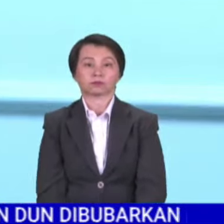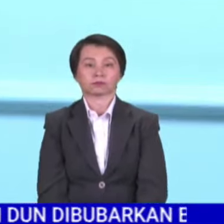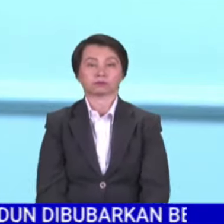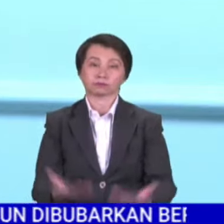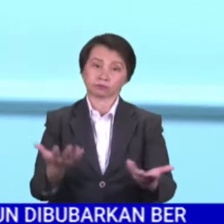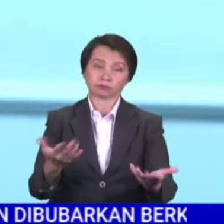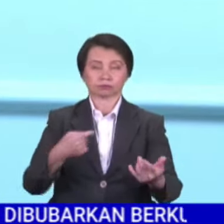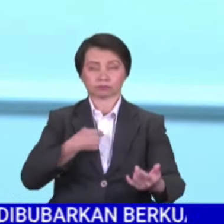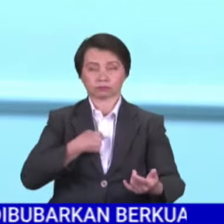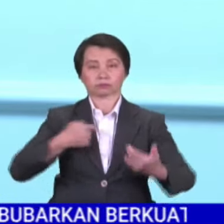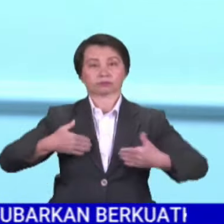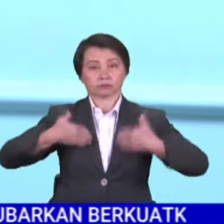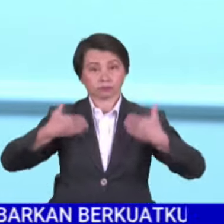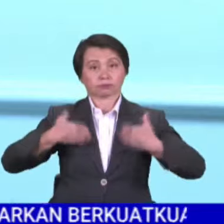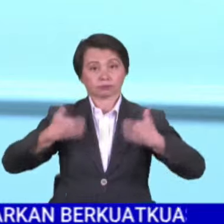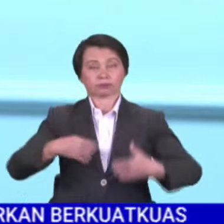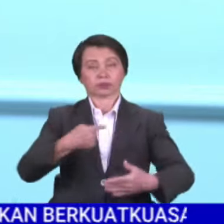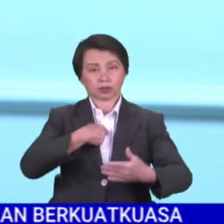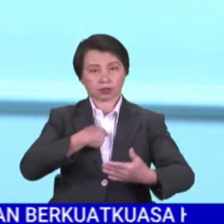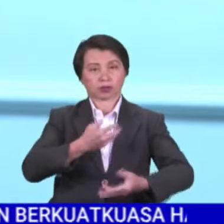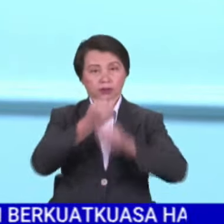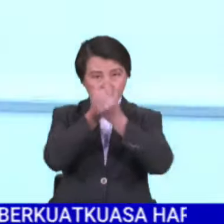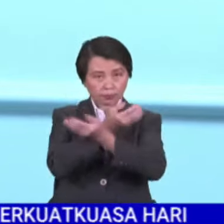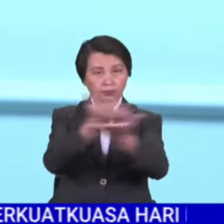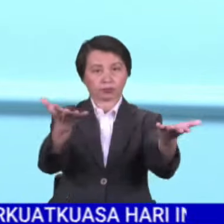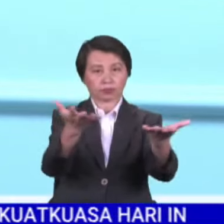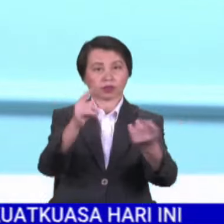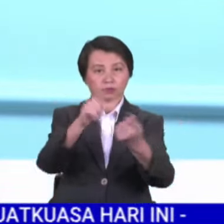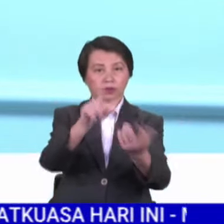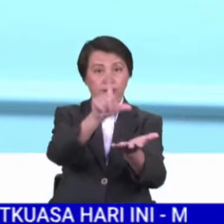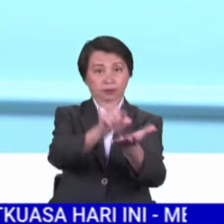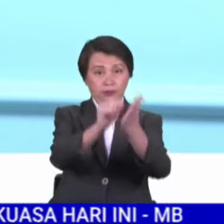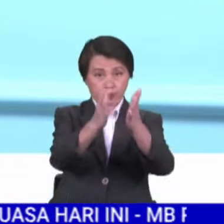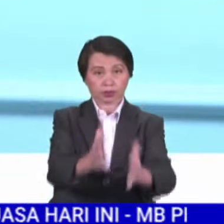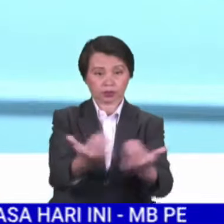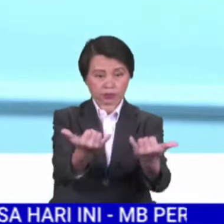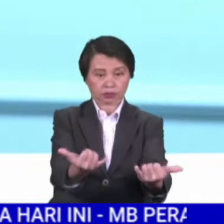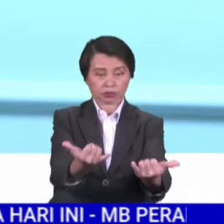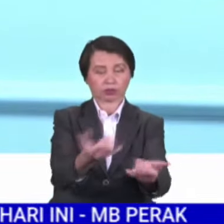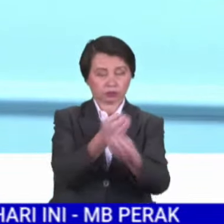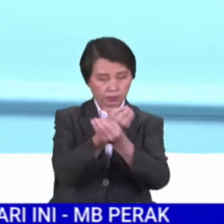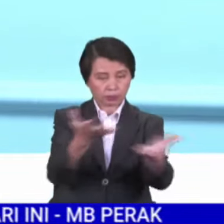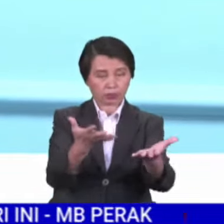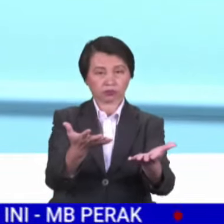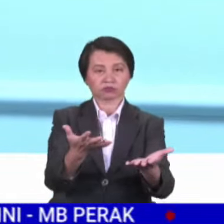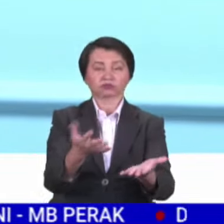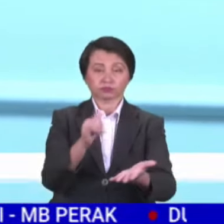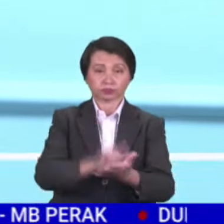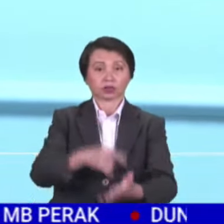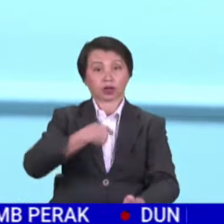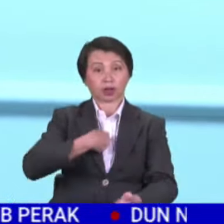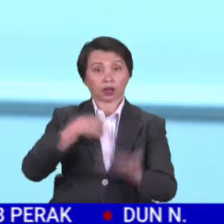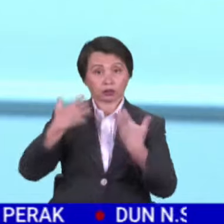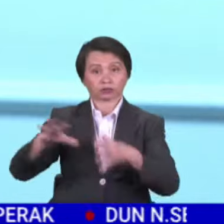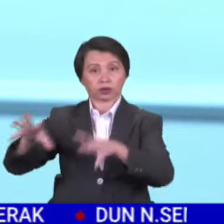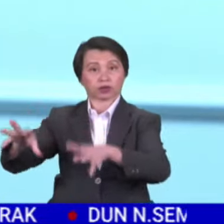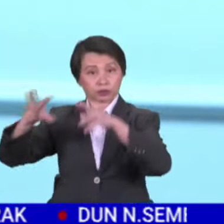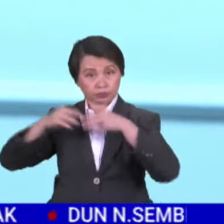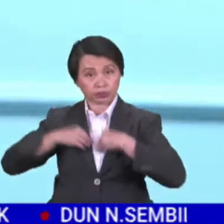Maka sukacita, saya memaklumkan kepada media pada hari ini bahawa saya telah